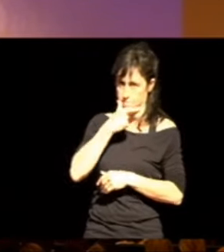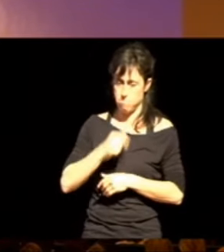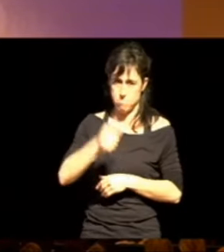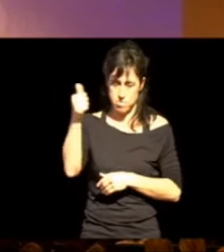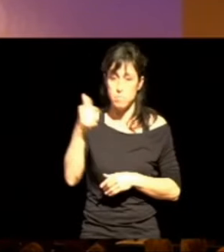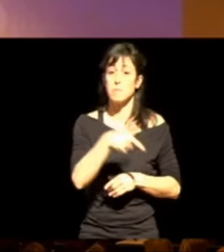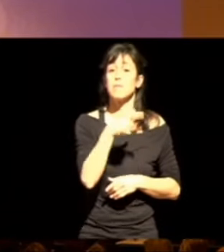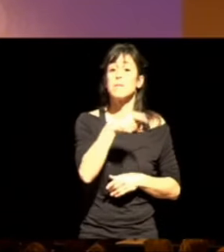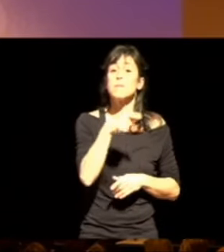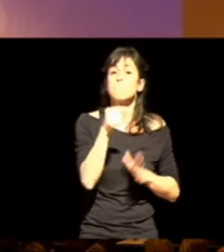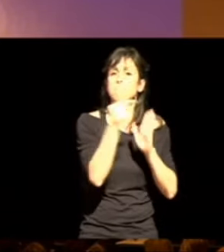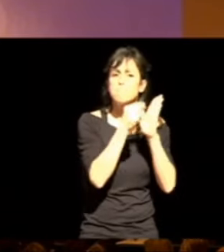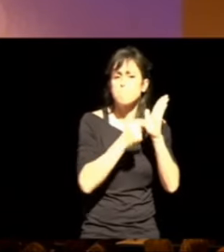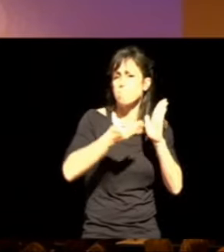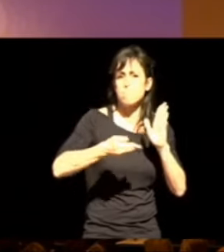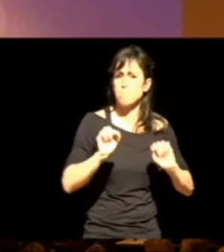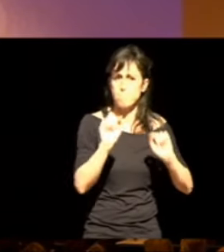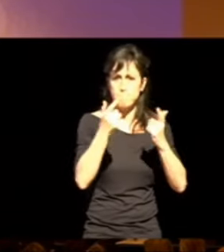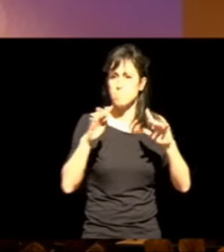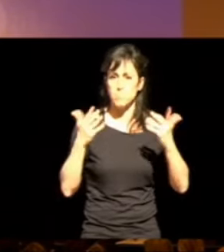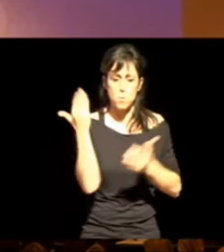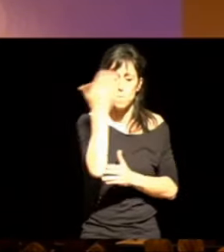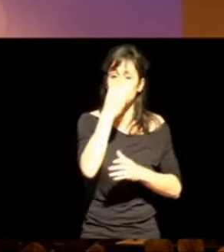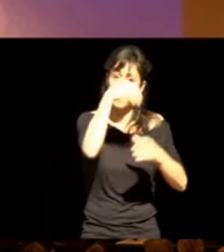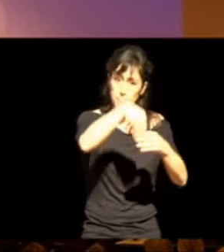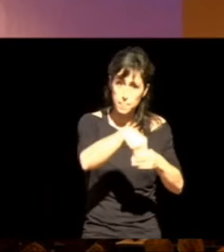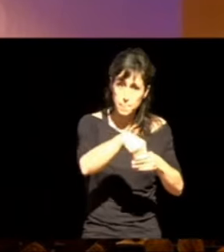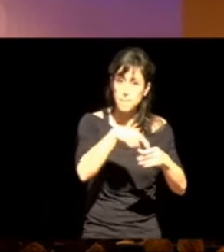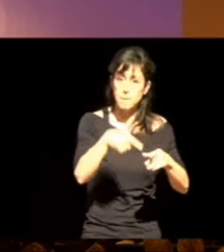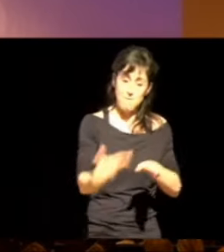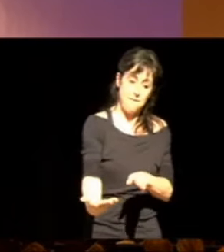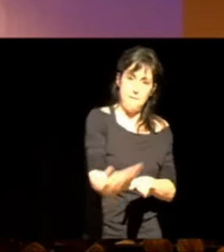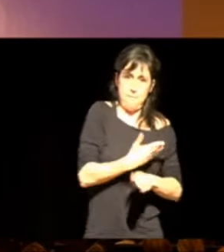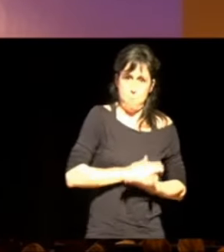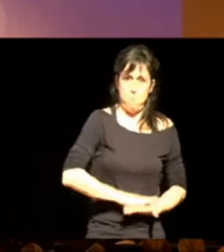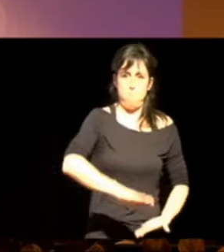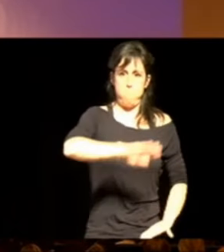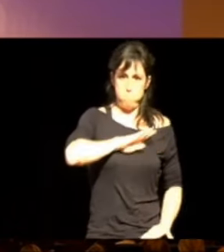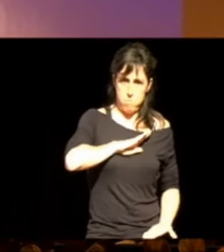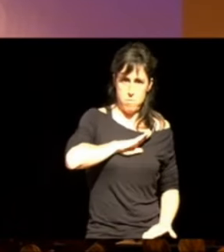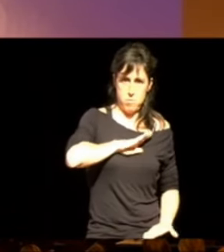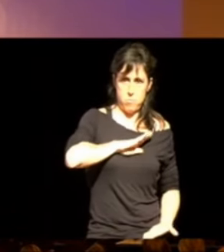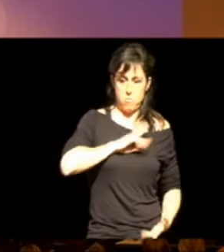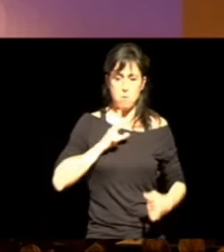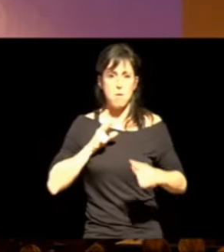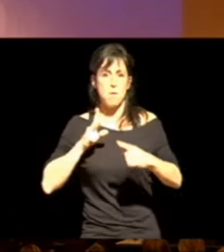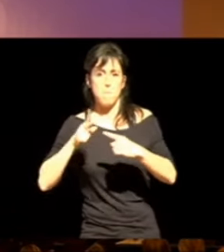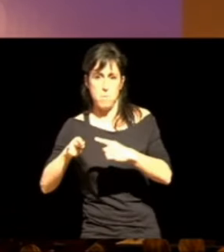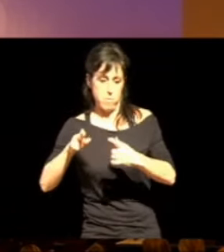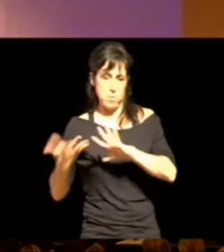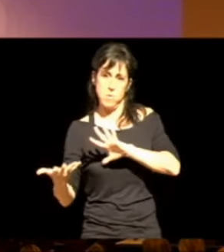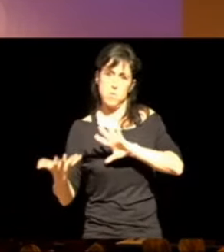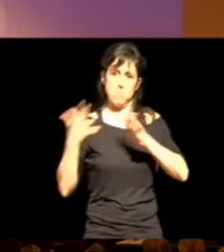dira, ikastetxeetan probentziotik, prebentziorako bideari ekiteko